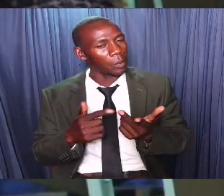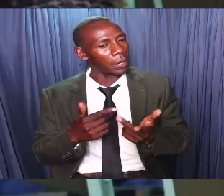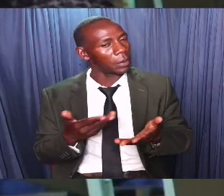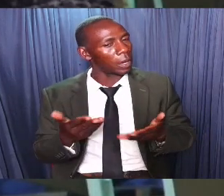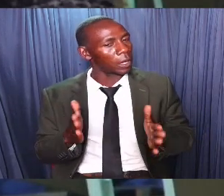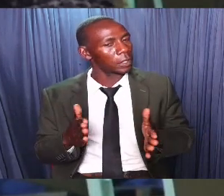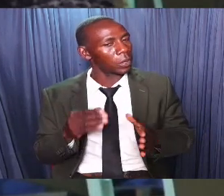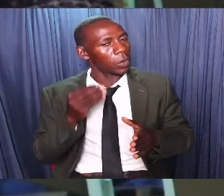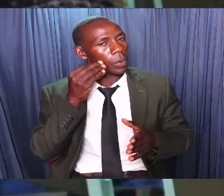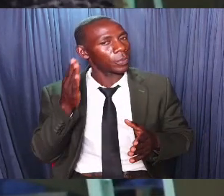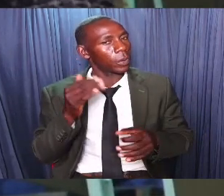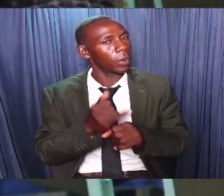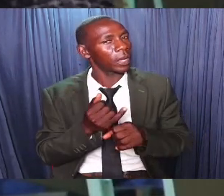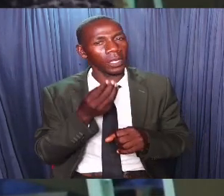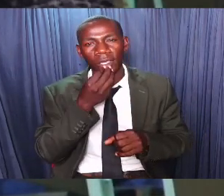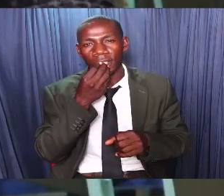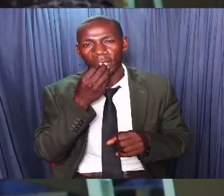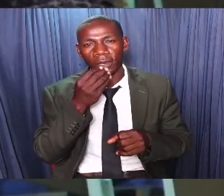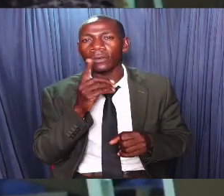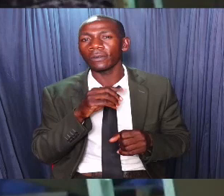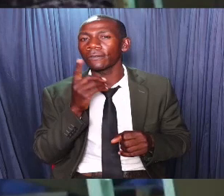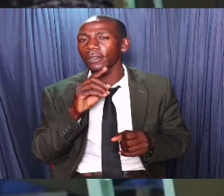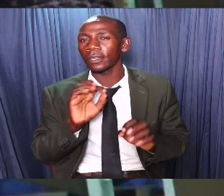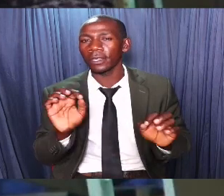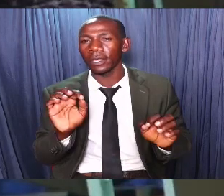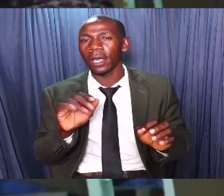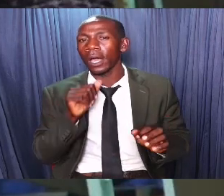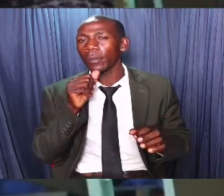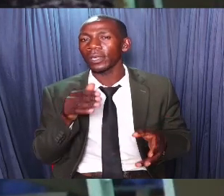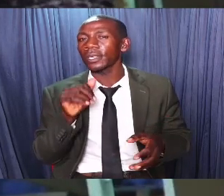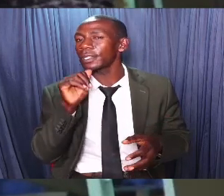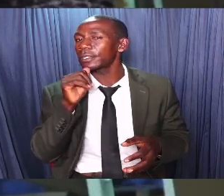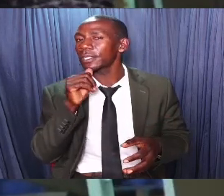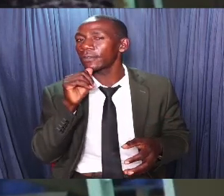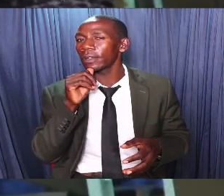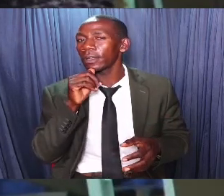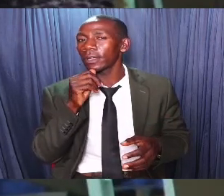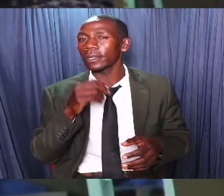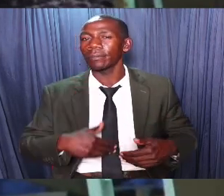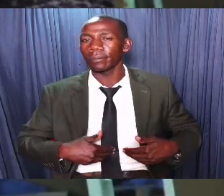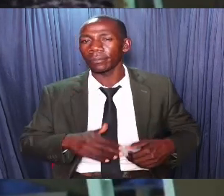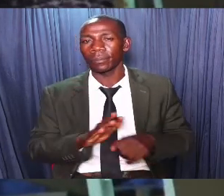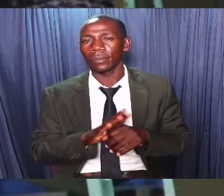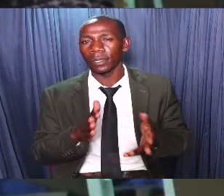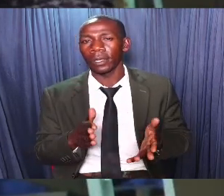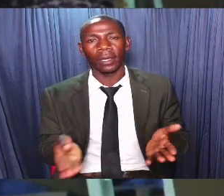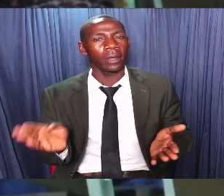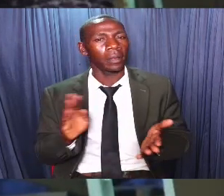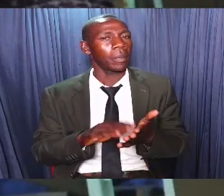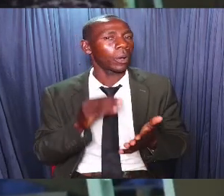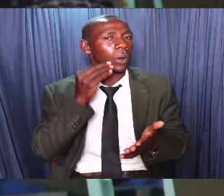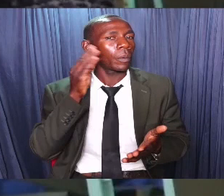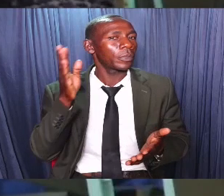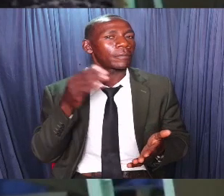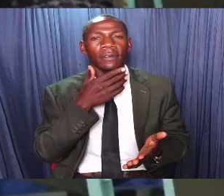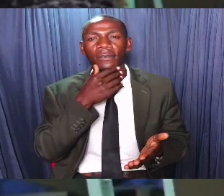baba yangu wanaokula chakula na kusaza, nami mimi hapa ninakufa kwa njaa. Nitaondoka nitakwenda